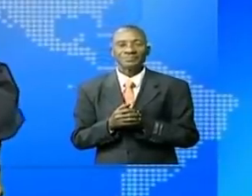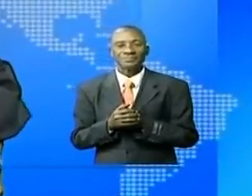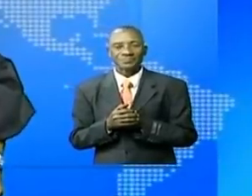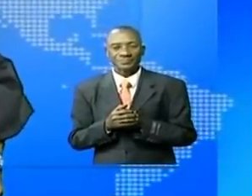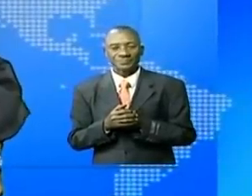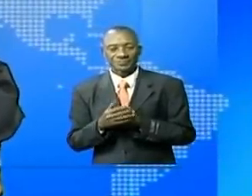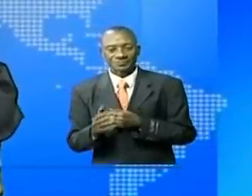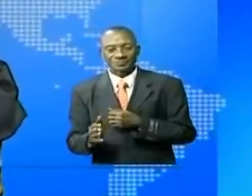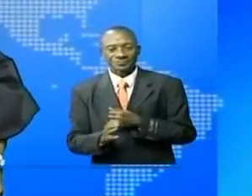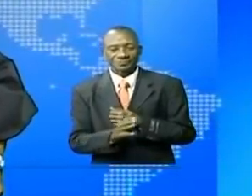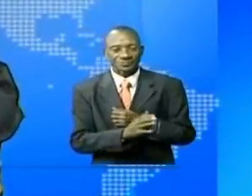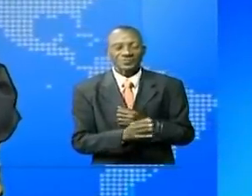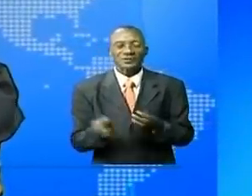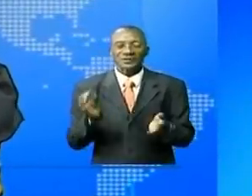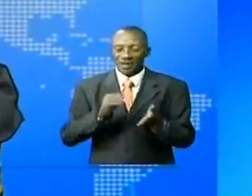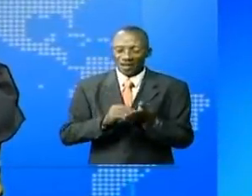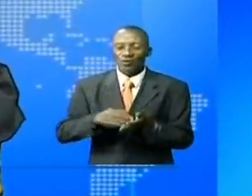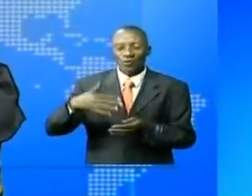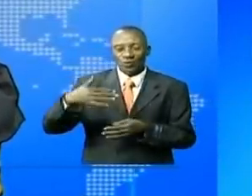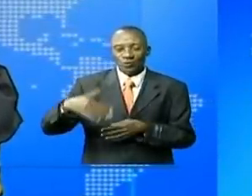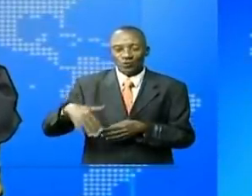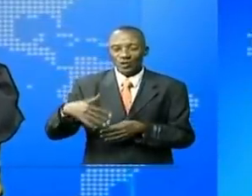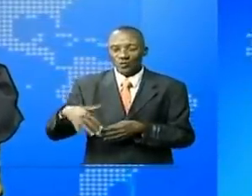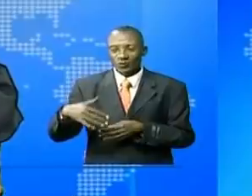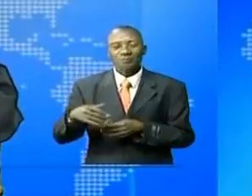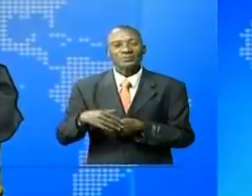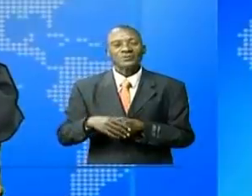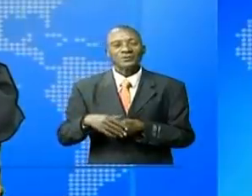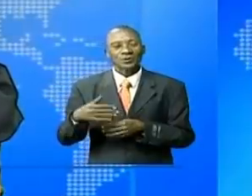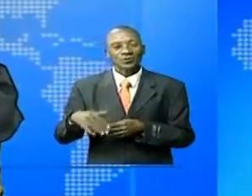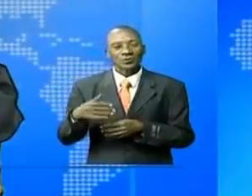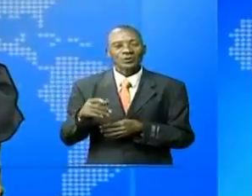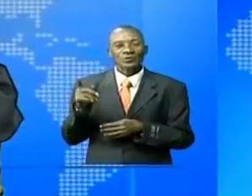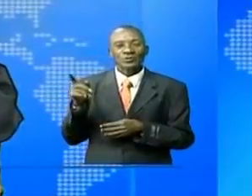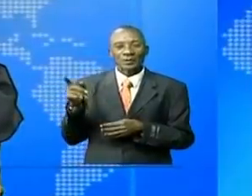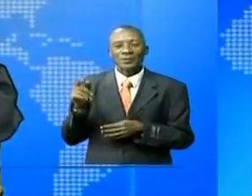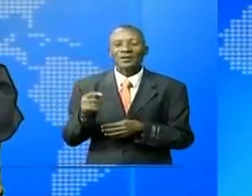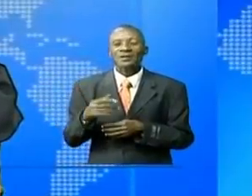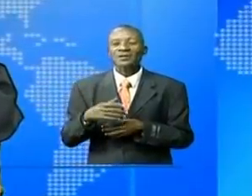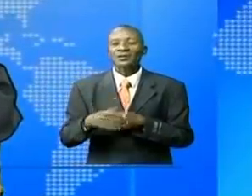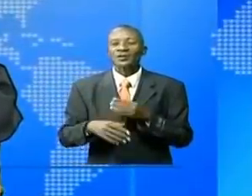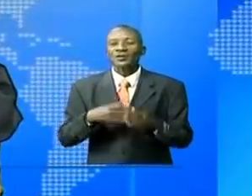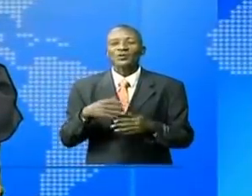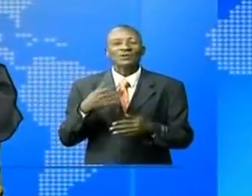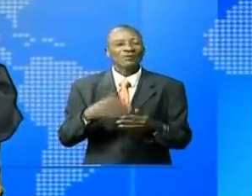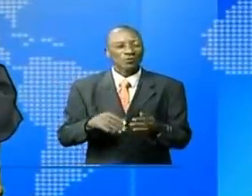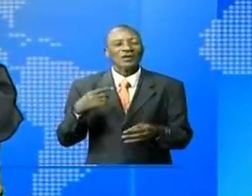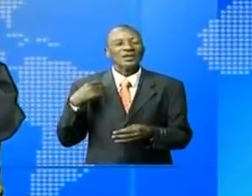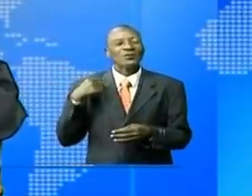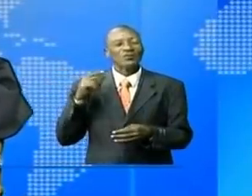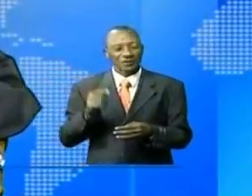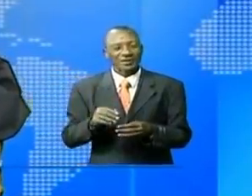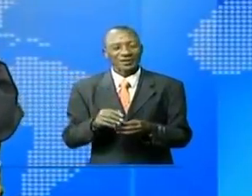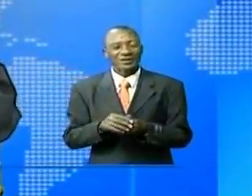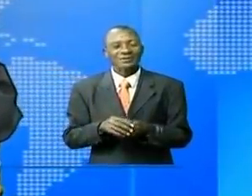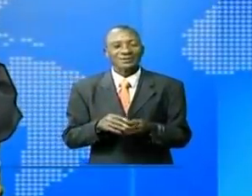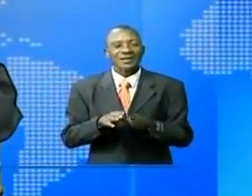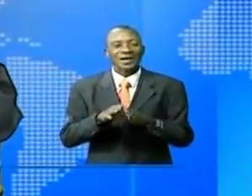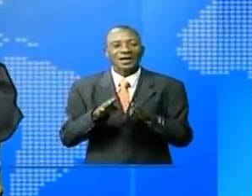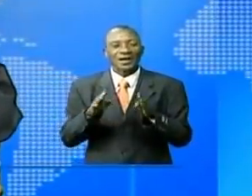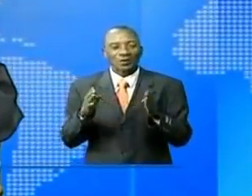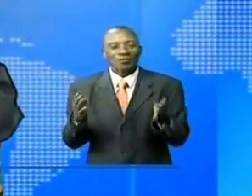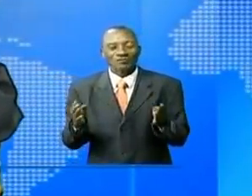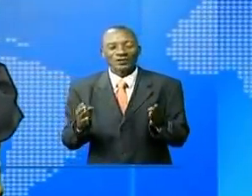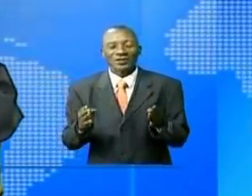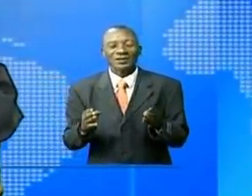Toujours dans le Kwilu, et cette fois-ci, c'est une maternité moderne dénommée Ingade dans le territoire de Bulungu qui vient d'être inaugurée par